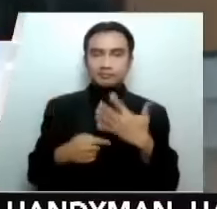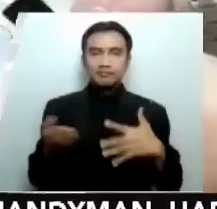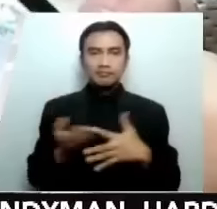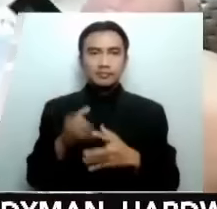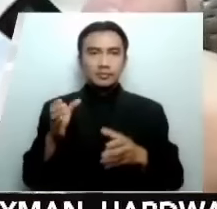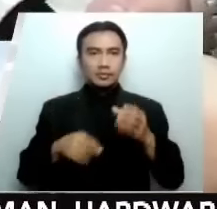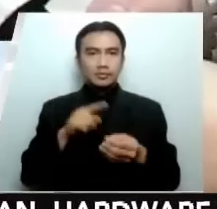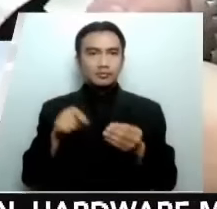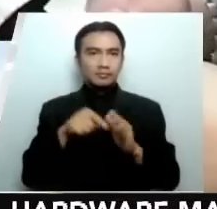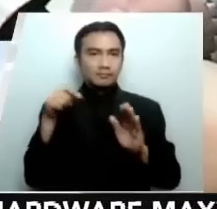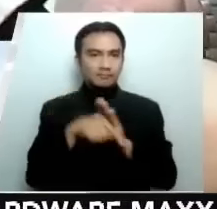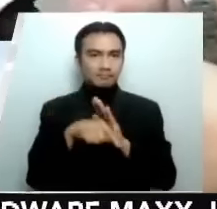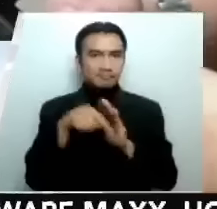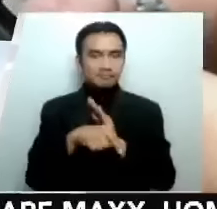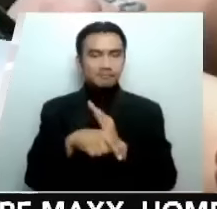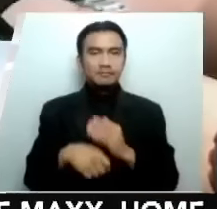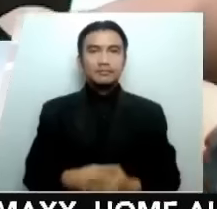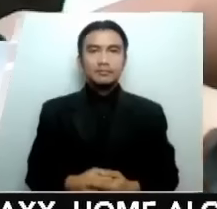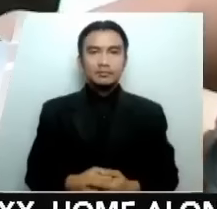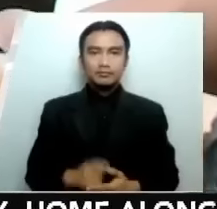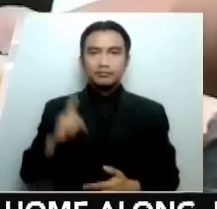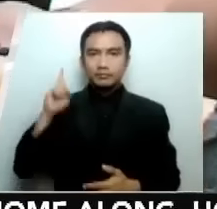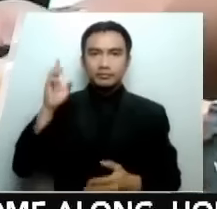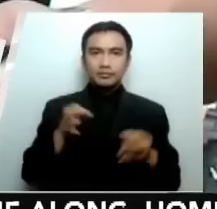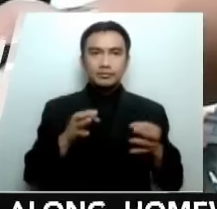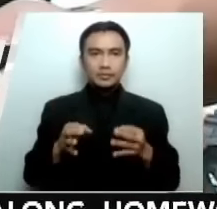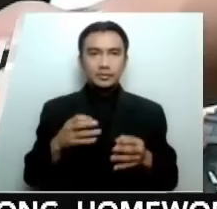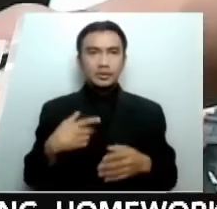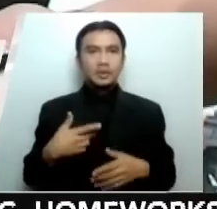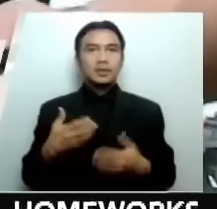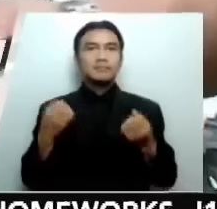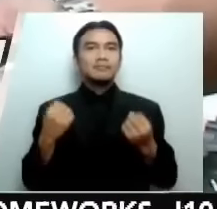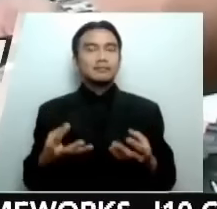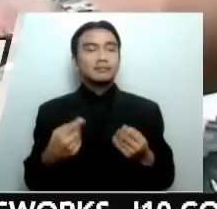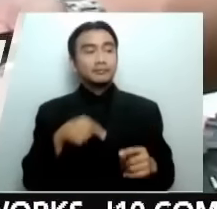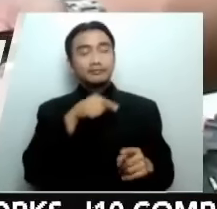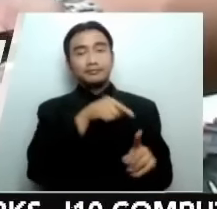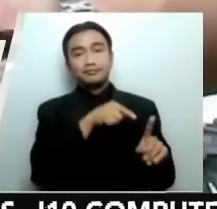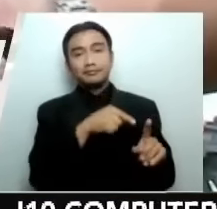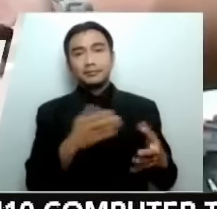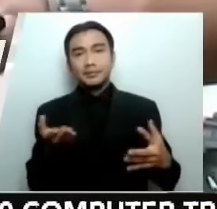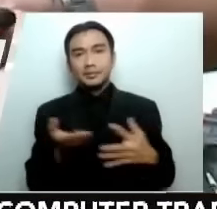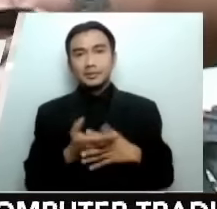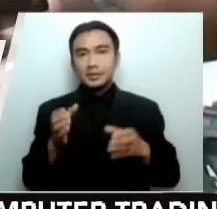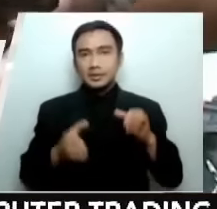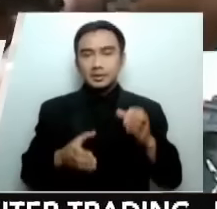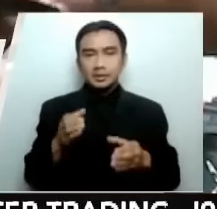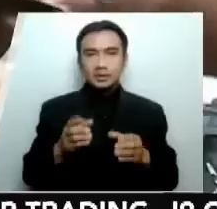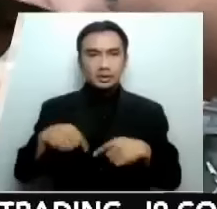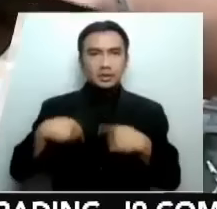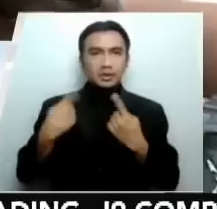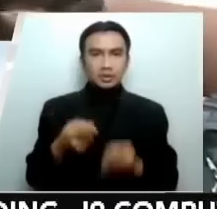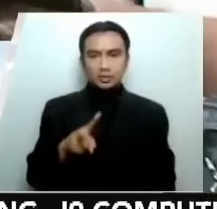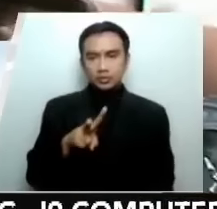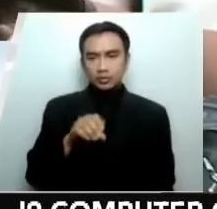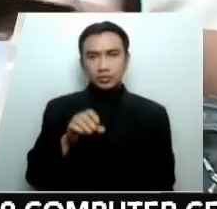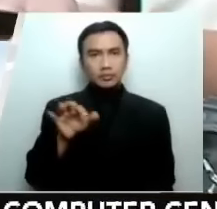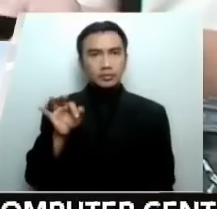murder. Mr. Teves has had so many cases right now. No? Nakita naman natin yung 2019, no? Pati of course yung